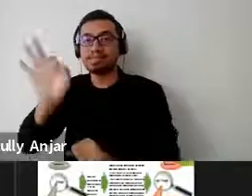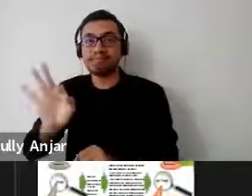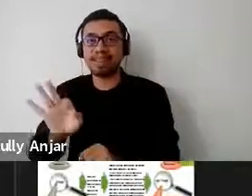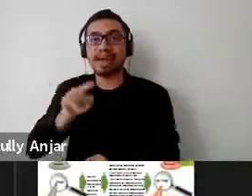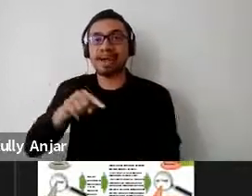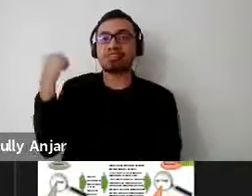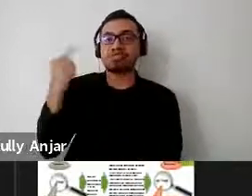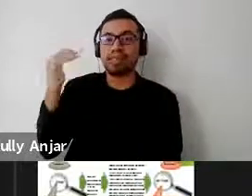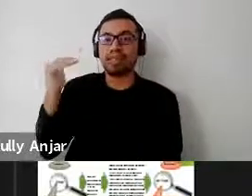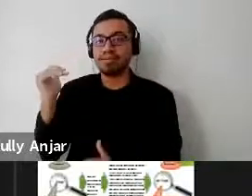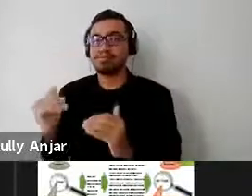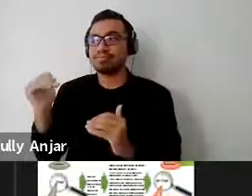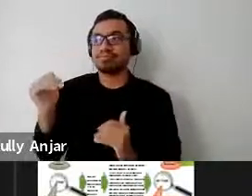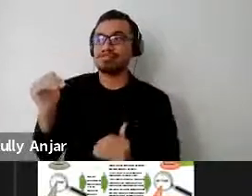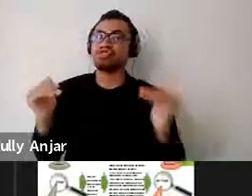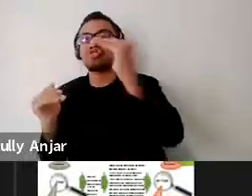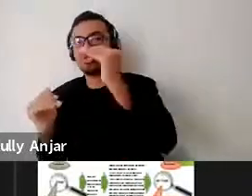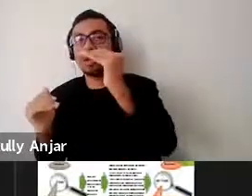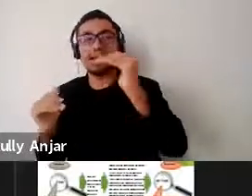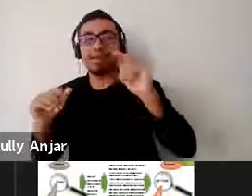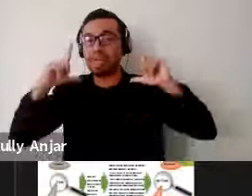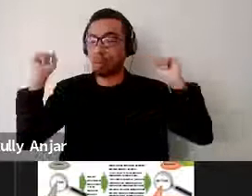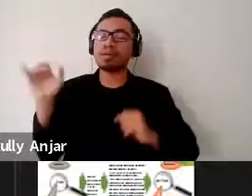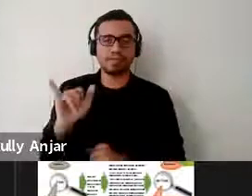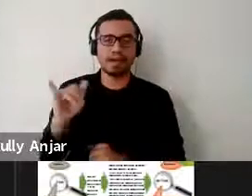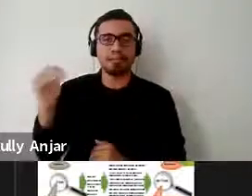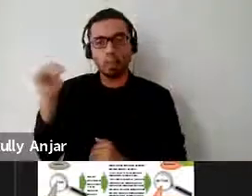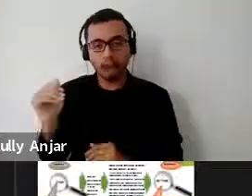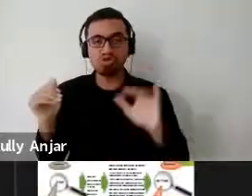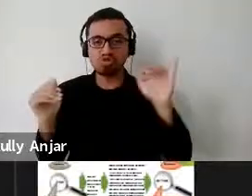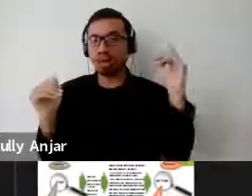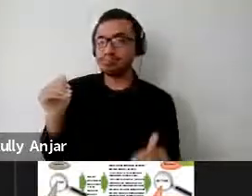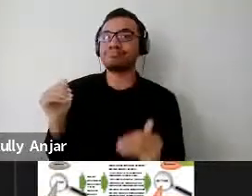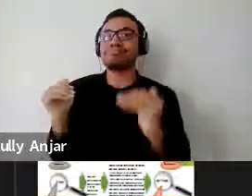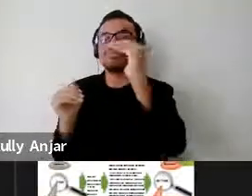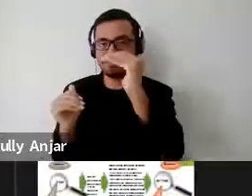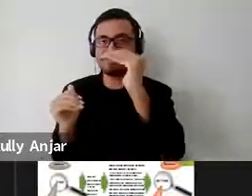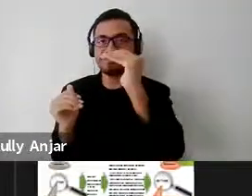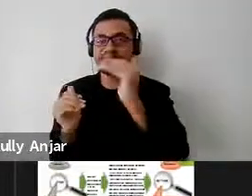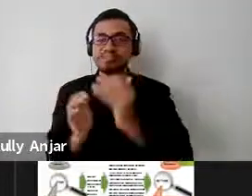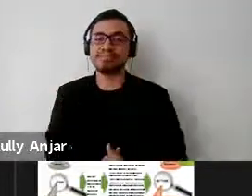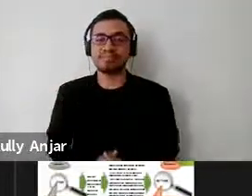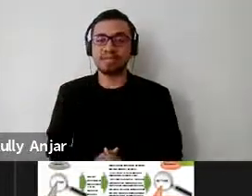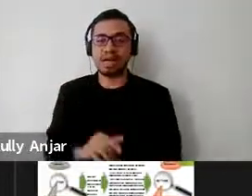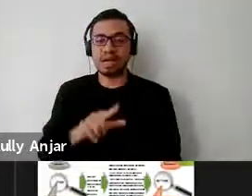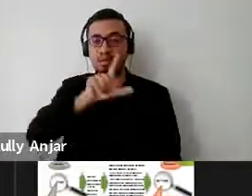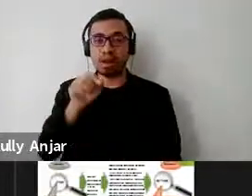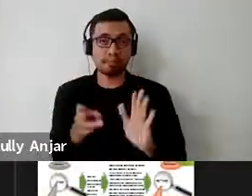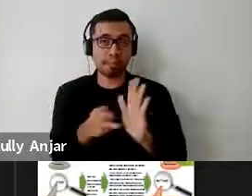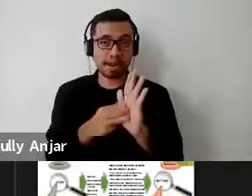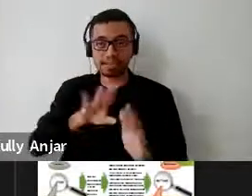nasional dan di atas Pulau Jawa keseluruhan. Tetapi perlu diketahui ketika Maret